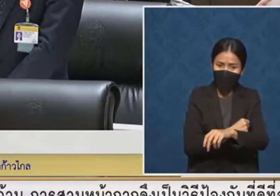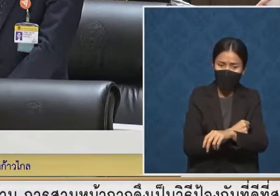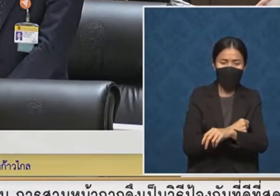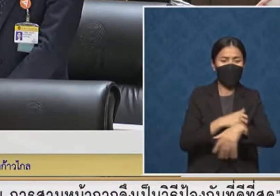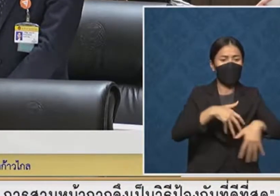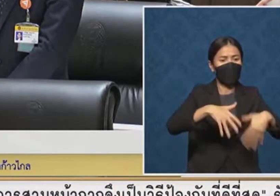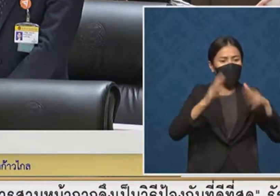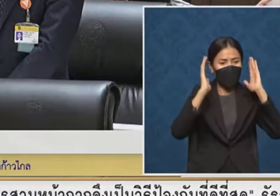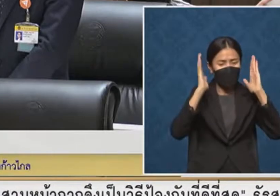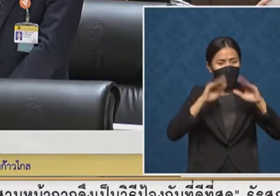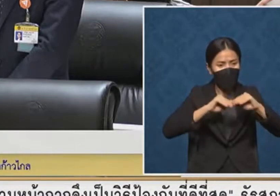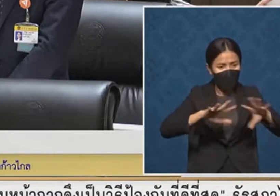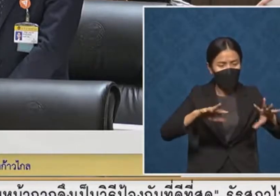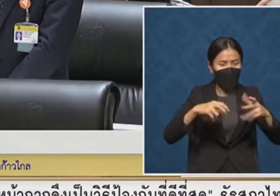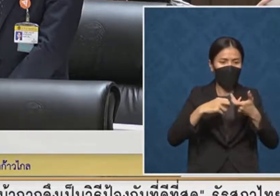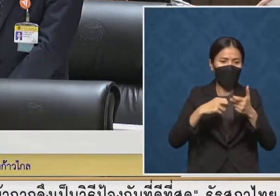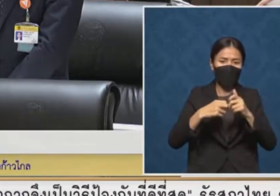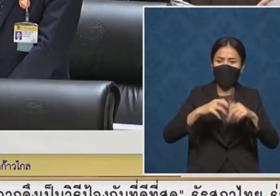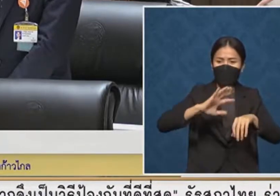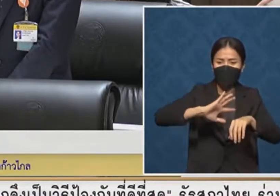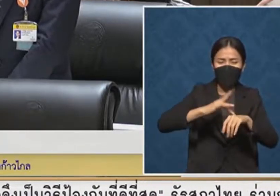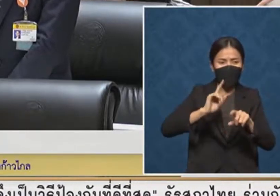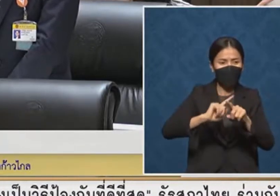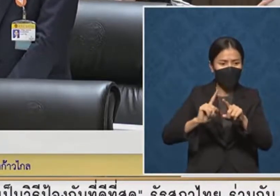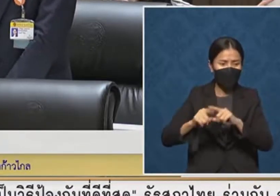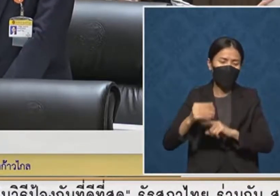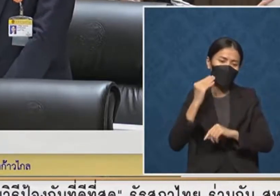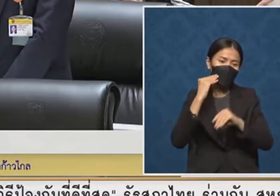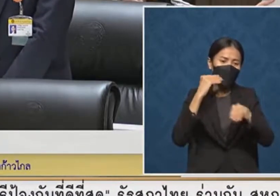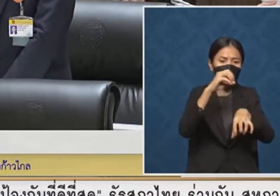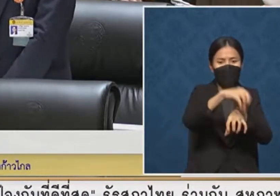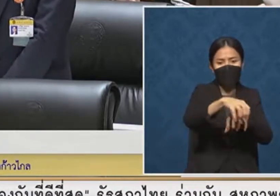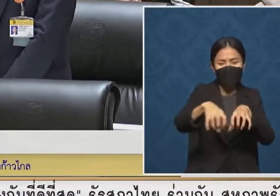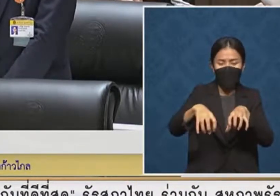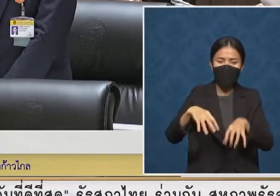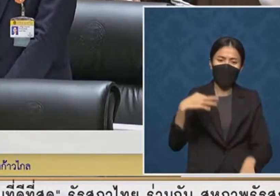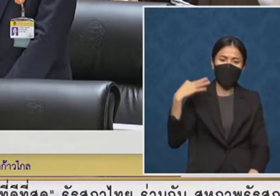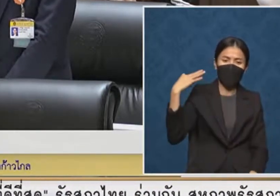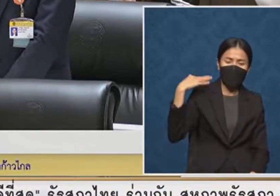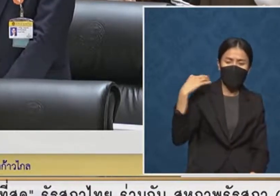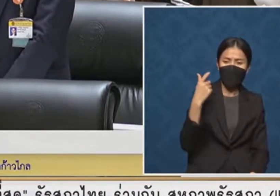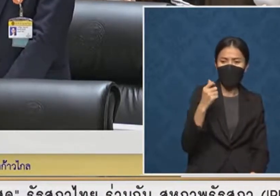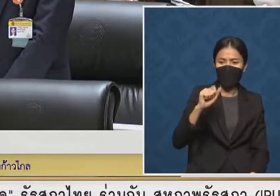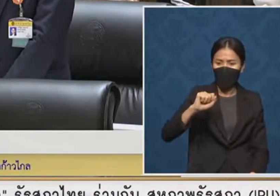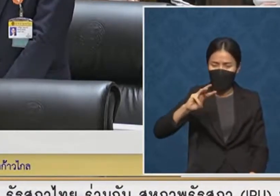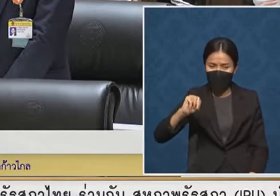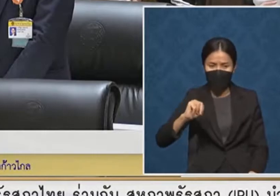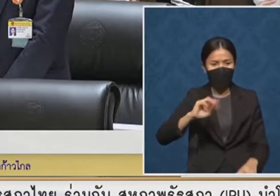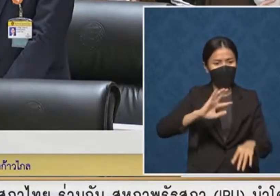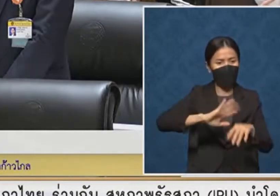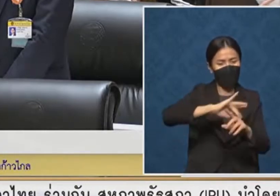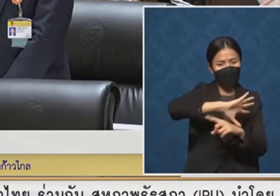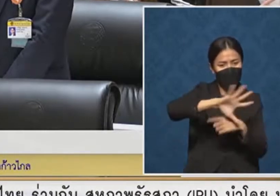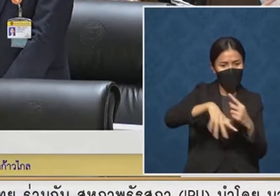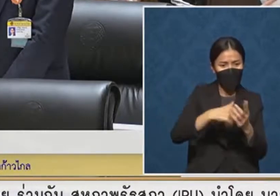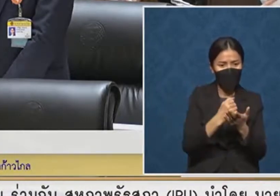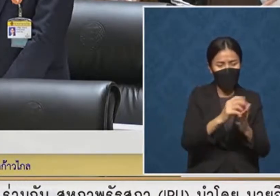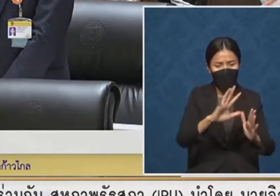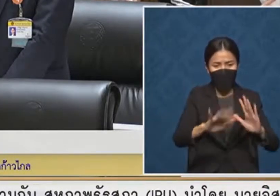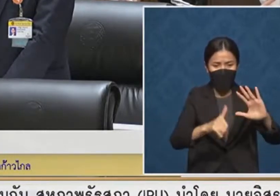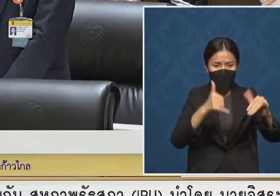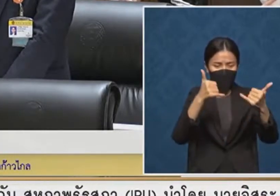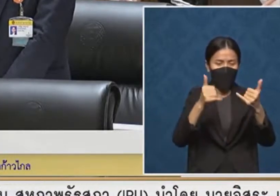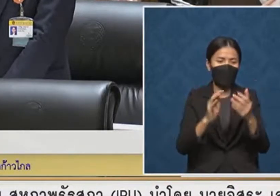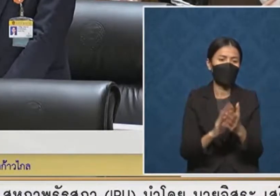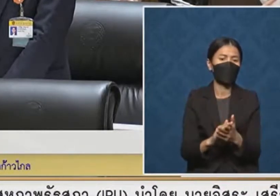ระชาชน เรื่องป้กศาณภายจดตงหมบาน อาศาปองกแลพันาตนเองฝื้นฟู เออสิ่งแวดล้ม ป่าปปการบุกทำไรป่า ให้ทนก